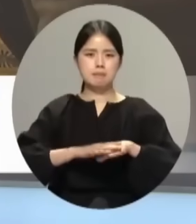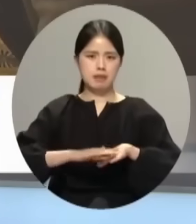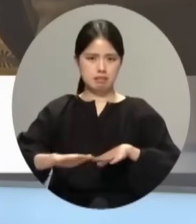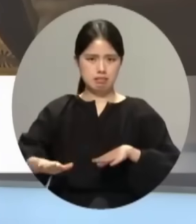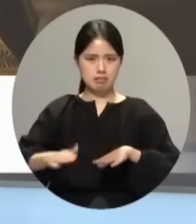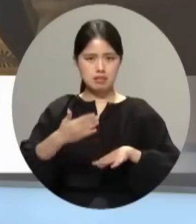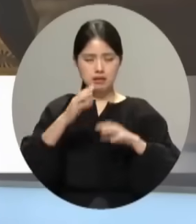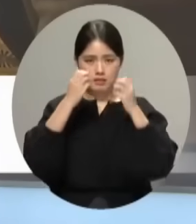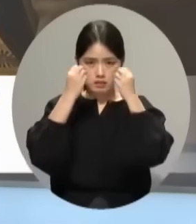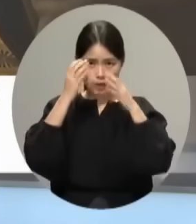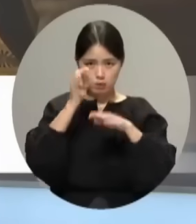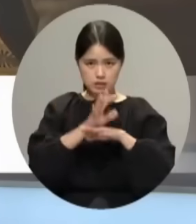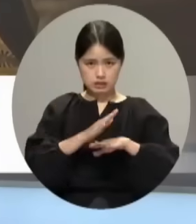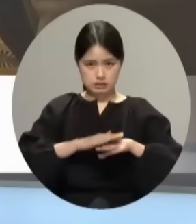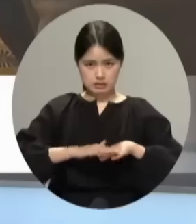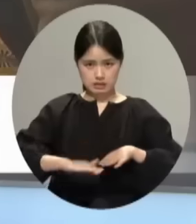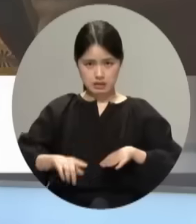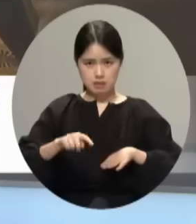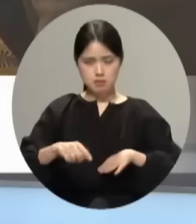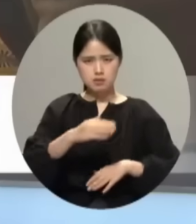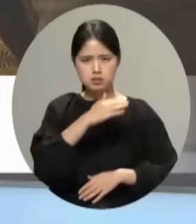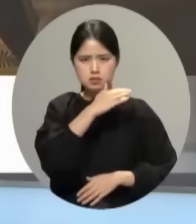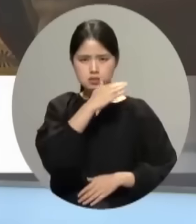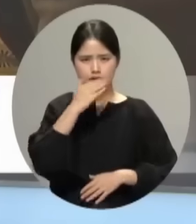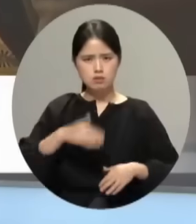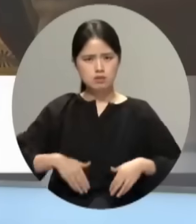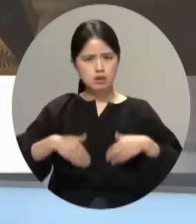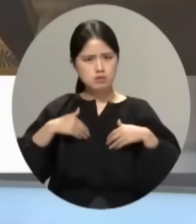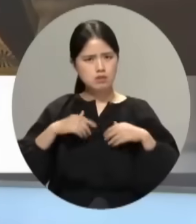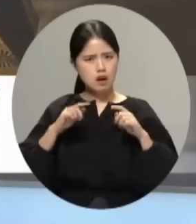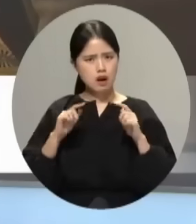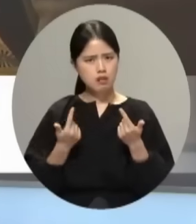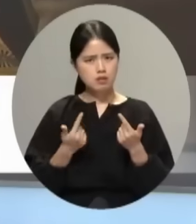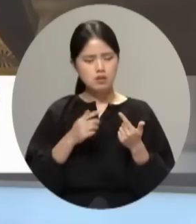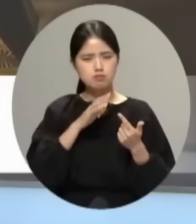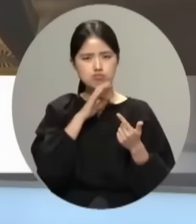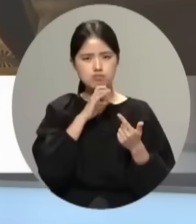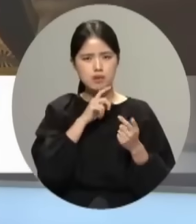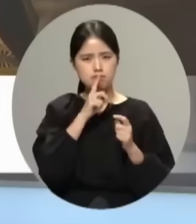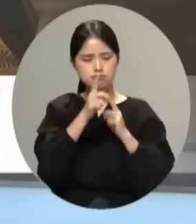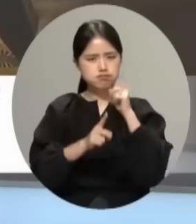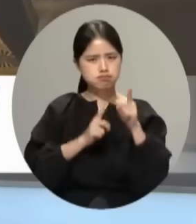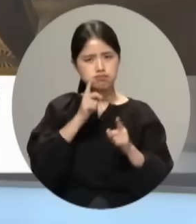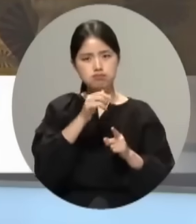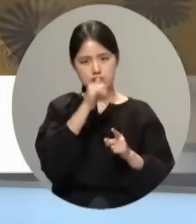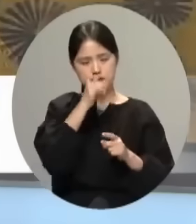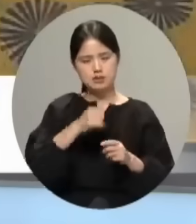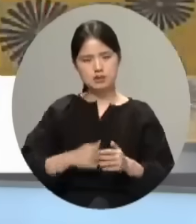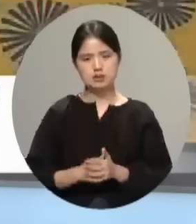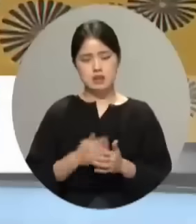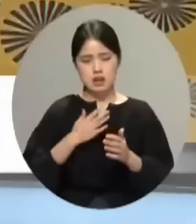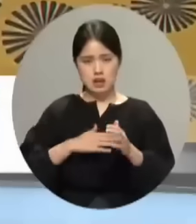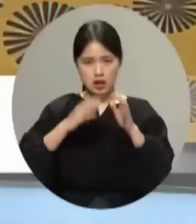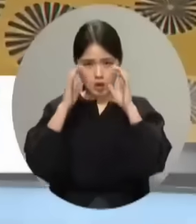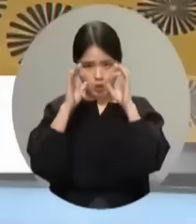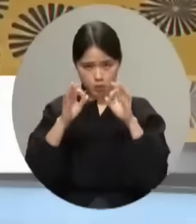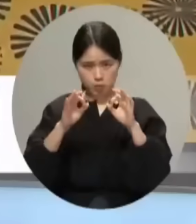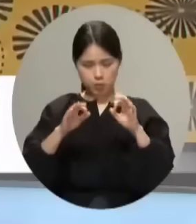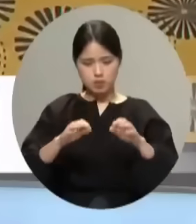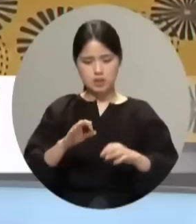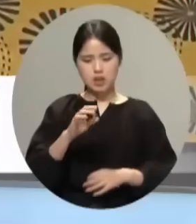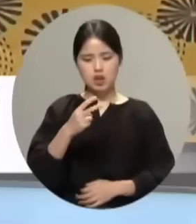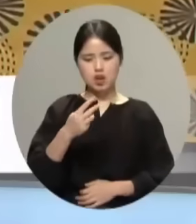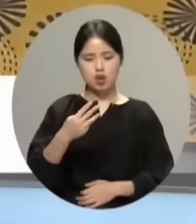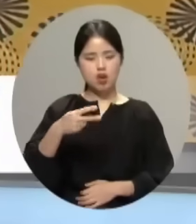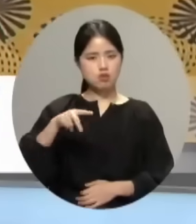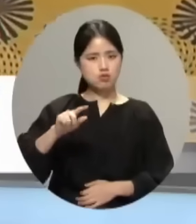그런데 새로 산 장판이 제대로 기능하지 않는다는 소비자 불만이 잇따라 제기되고 있습니다. 알고 보니 열선을 대거